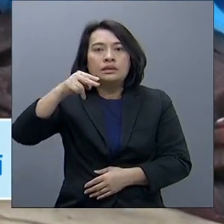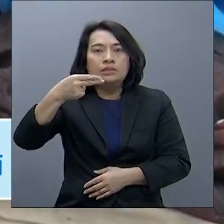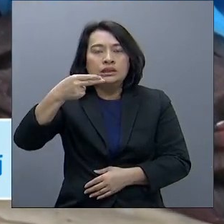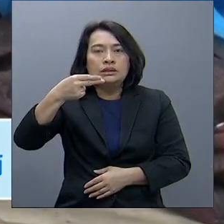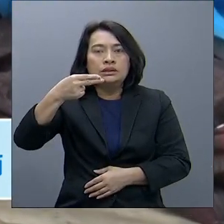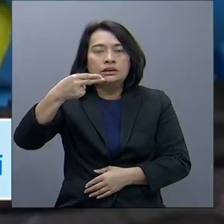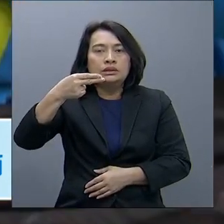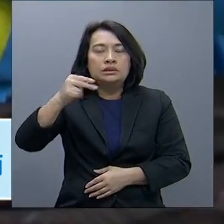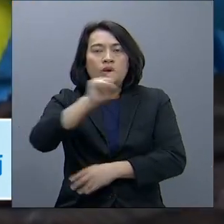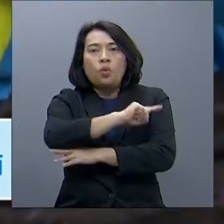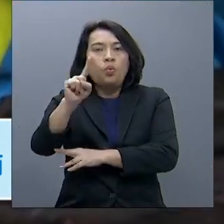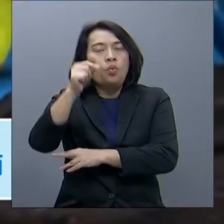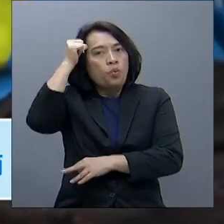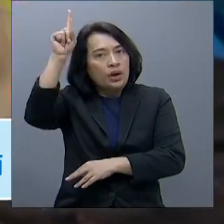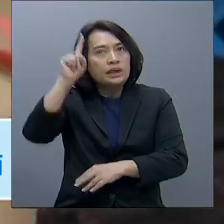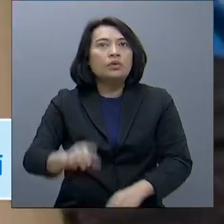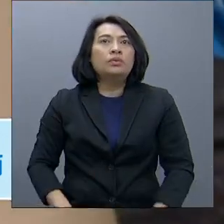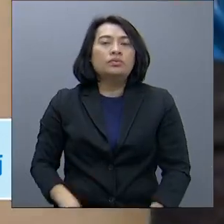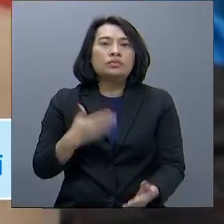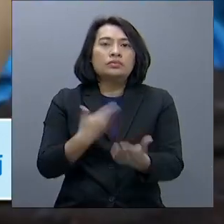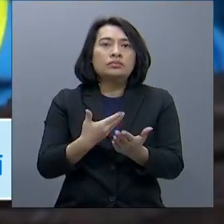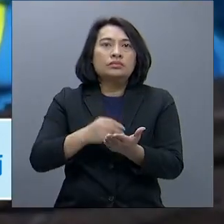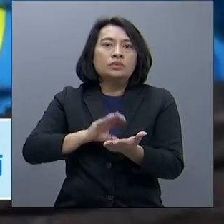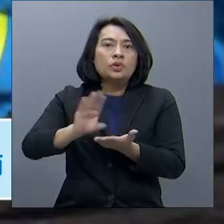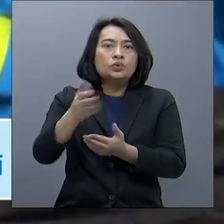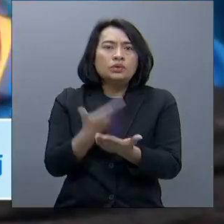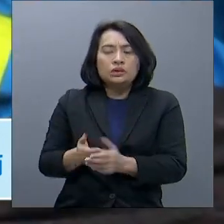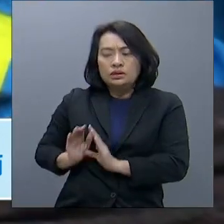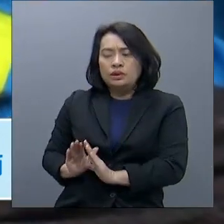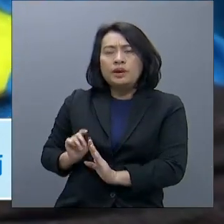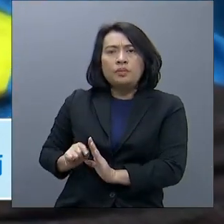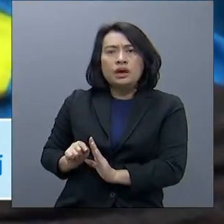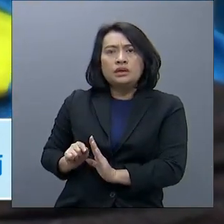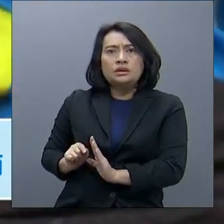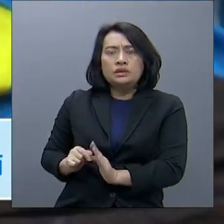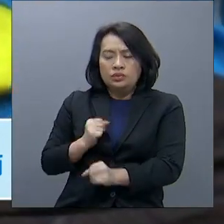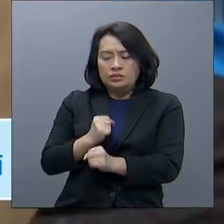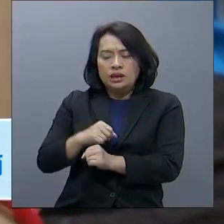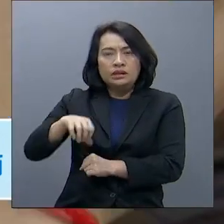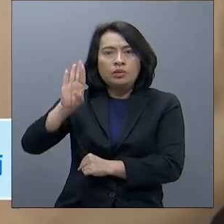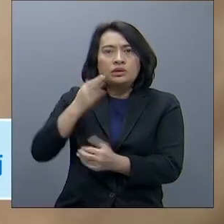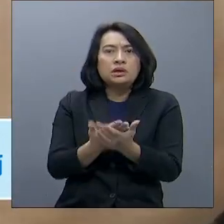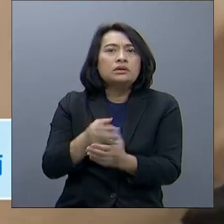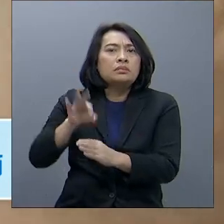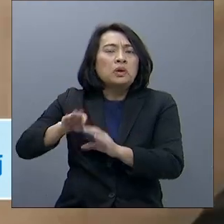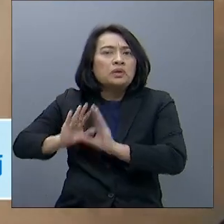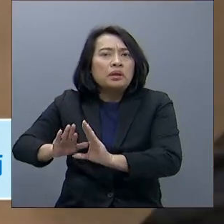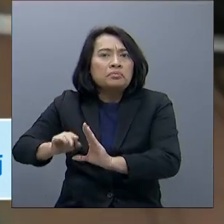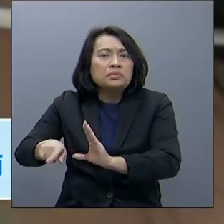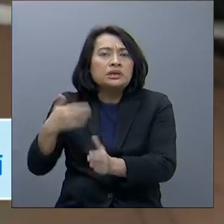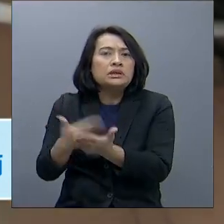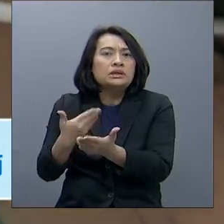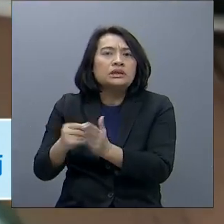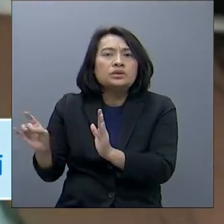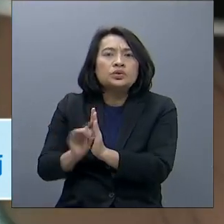วันค่ะเงินที่ลงทุนทุกบาททุกสตางค์เป็นเงินที่เก็บสะสมเอาไว้ในช่วงที่ทำงานบริษัทเป็นเงินก้อนสุดท้ายของ